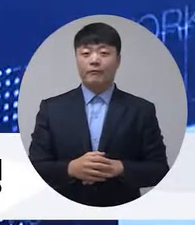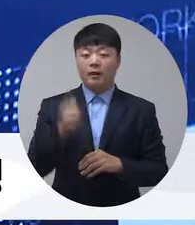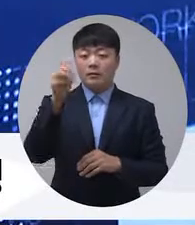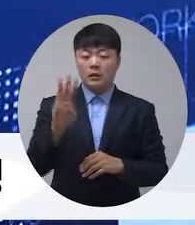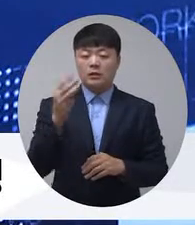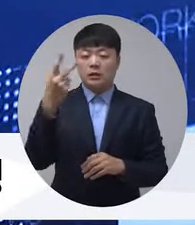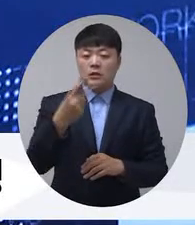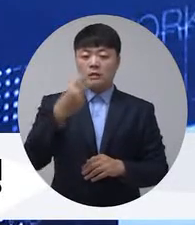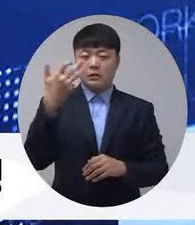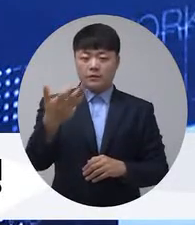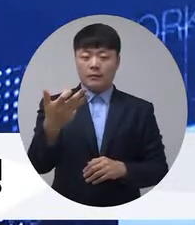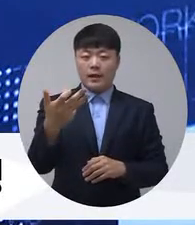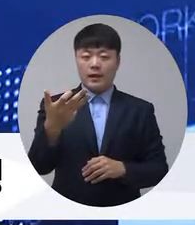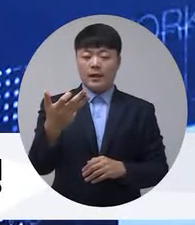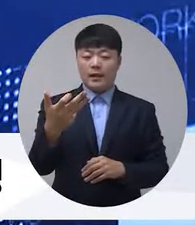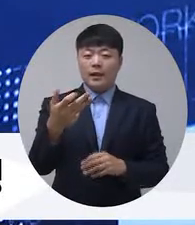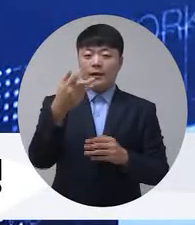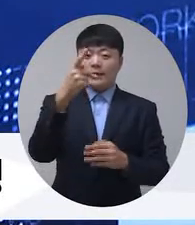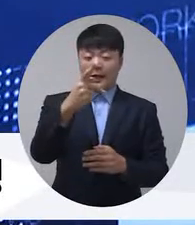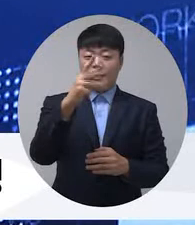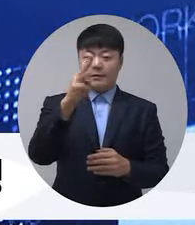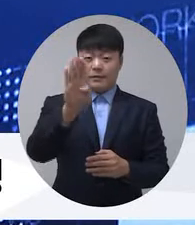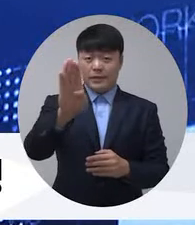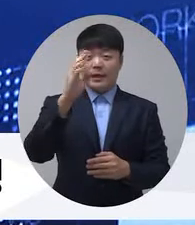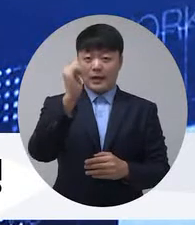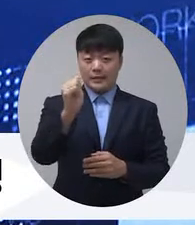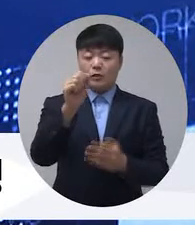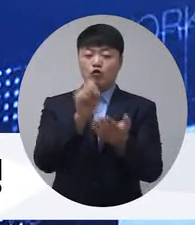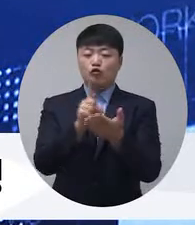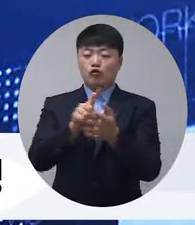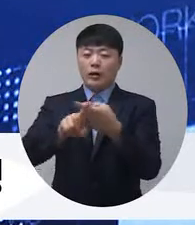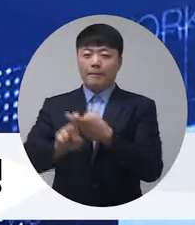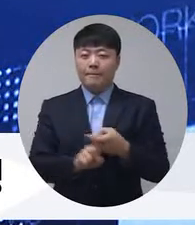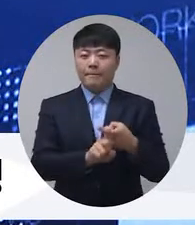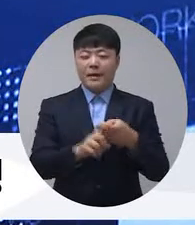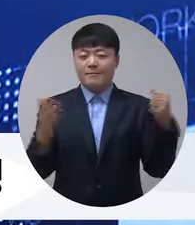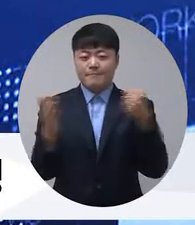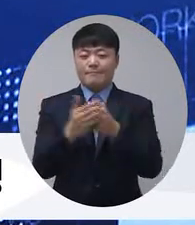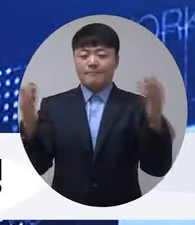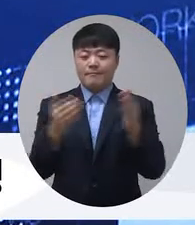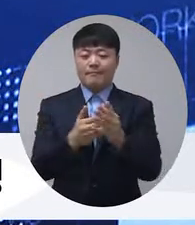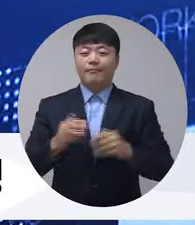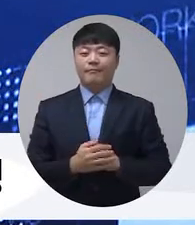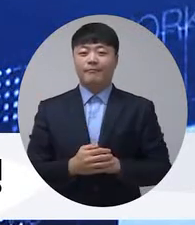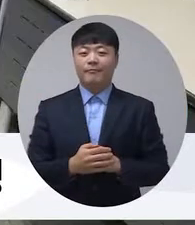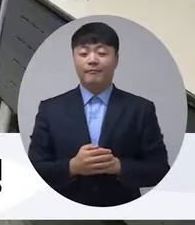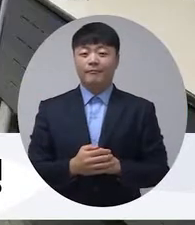합천군 이 2018 년 kbs n 167 한국 고등학교 축구 연맹전 개최지로 확정됐습니다